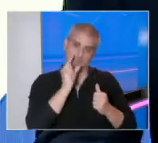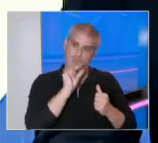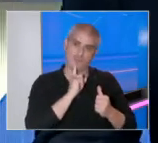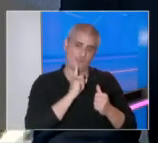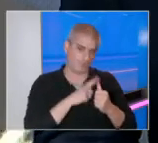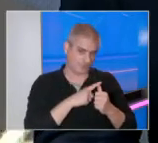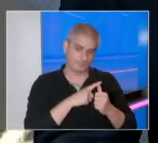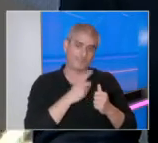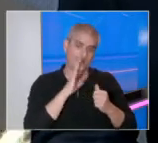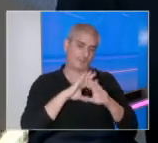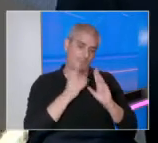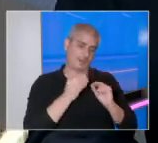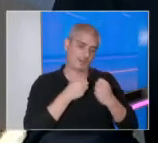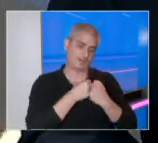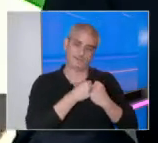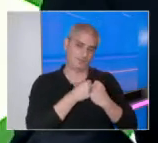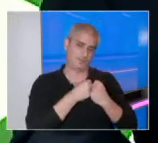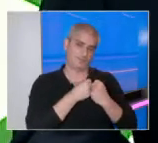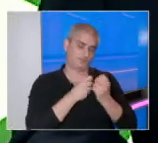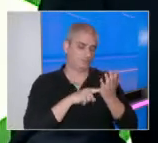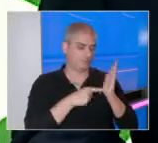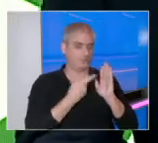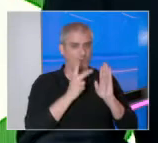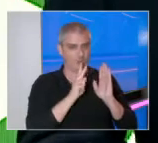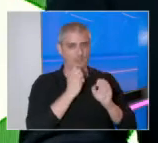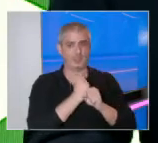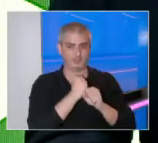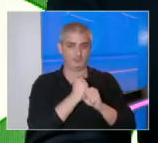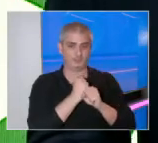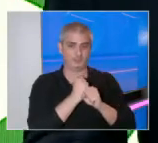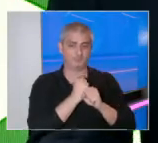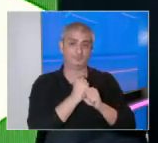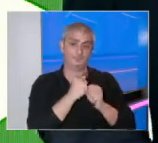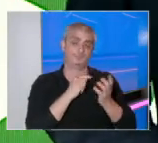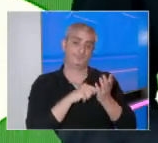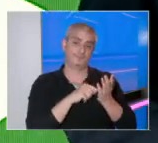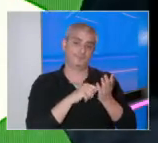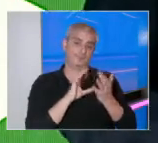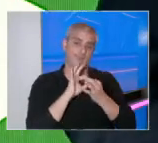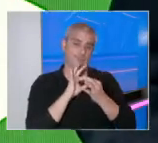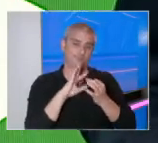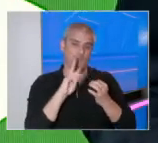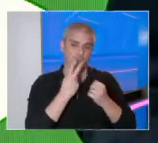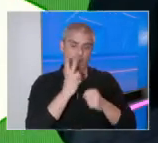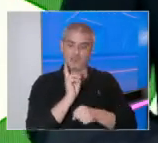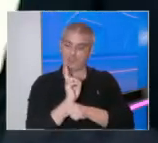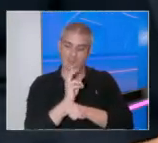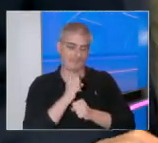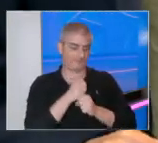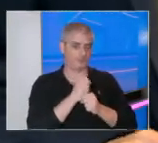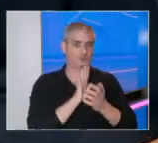יותר, ובכלל התמודדות שקופה יותר נעשתה. ולכן הקשר הזה שוב בין הגנה לייצוג